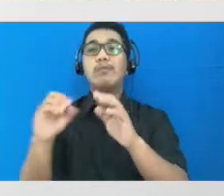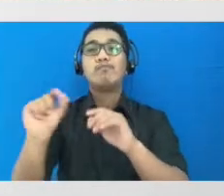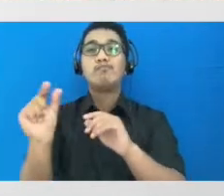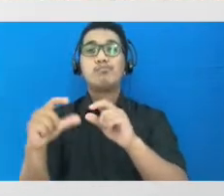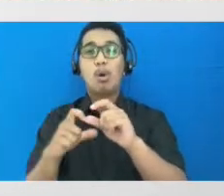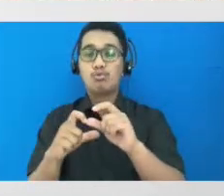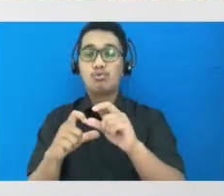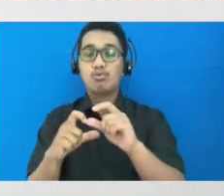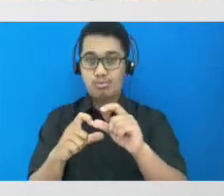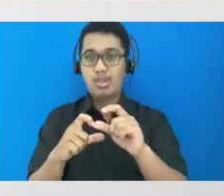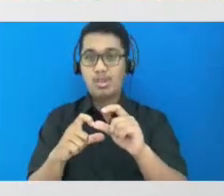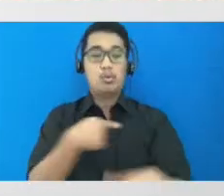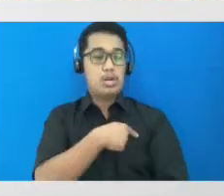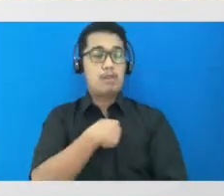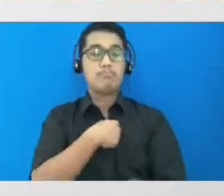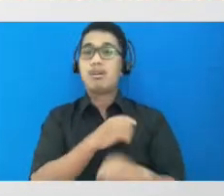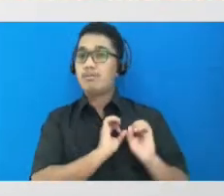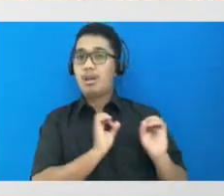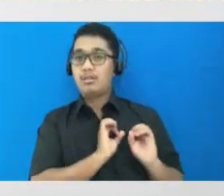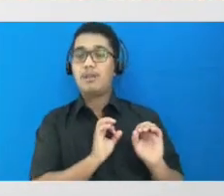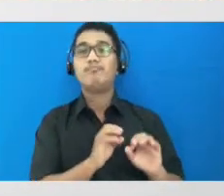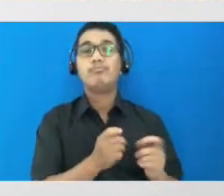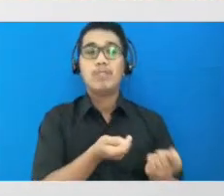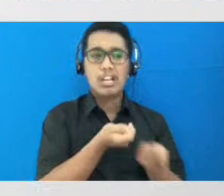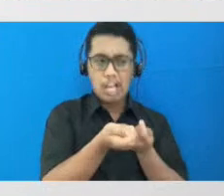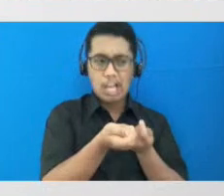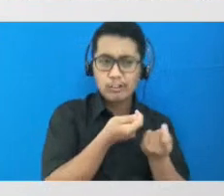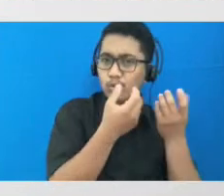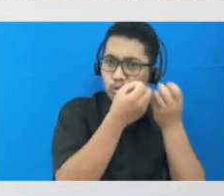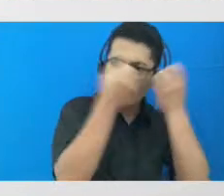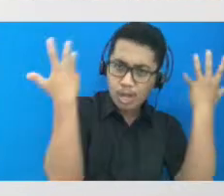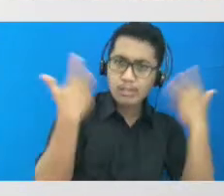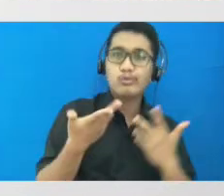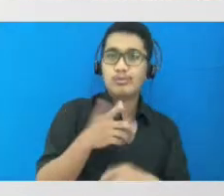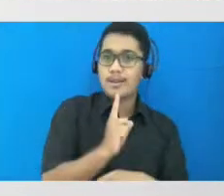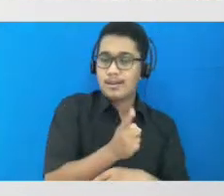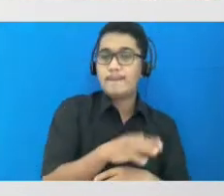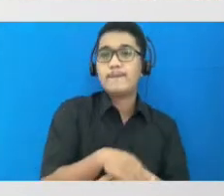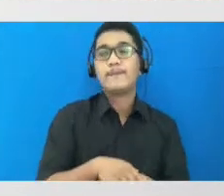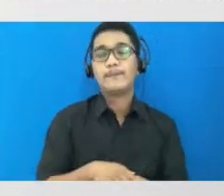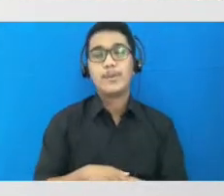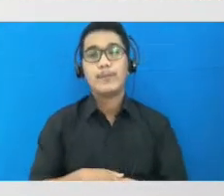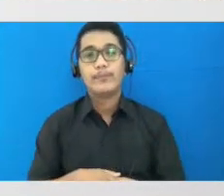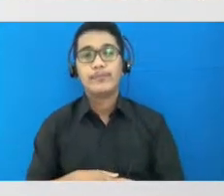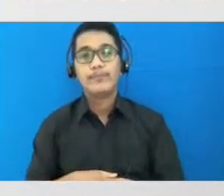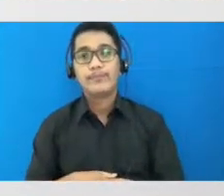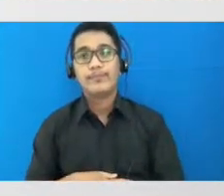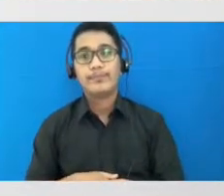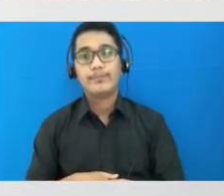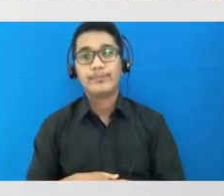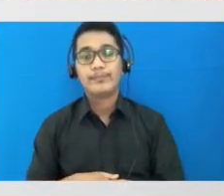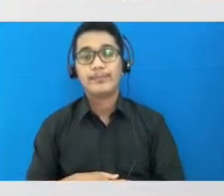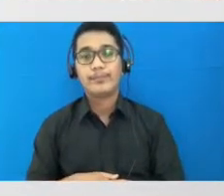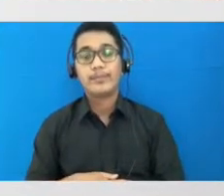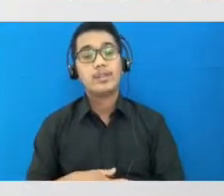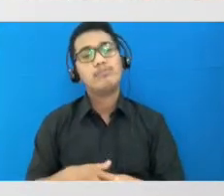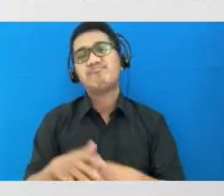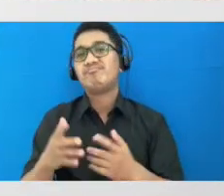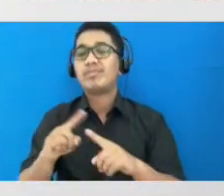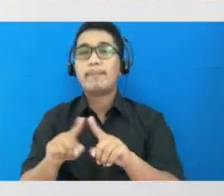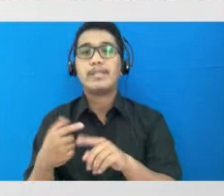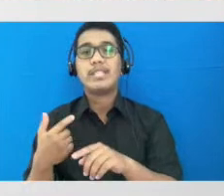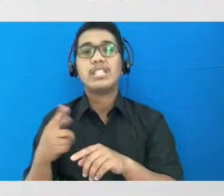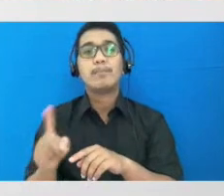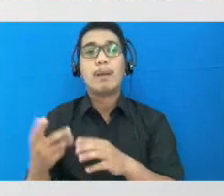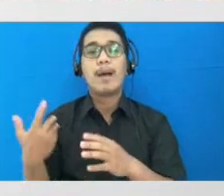Kontrolnya juga terbatas, walaupun ada aturan-aturan di masing-masing negara, tetapi karena adanya deep web, dark web,